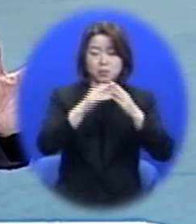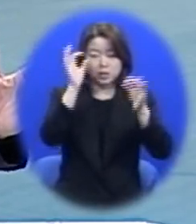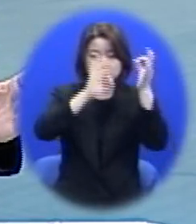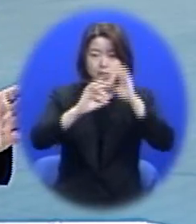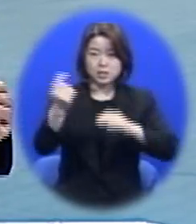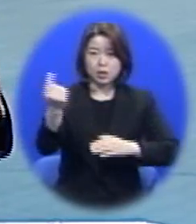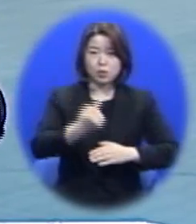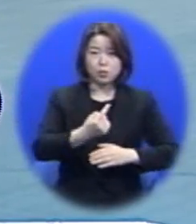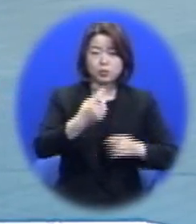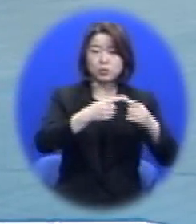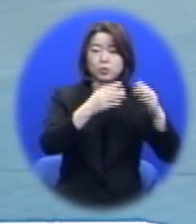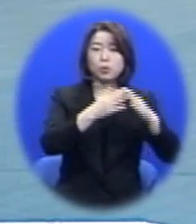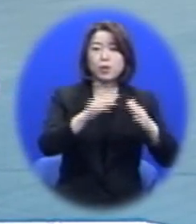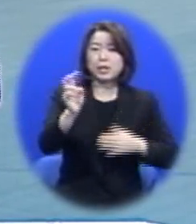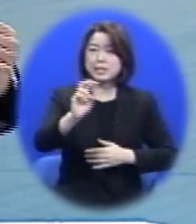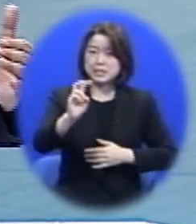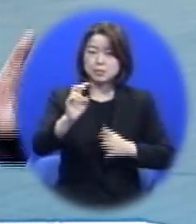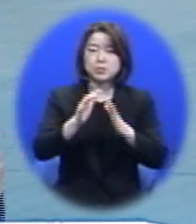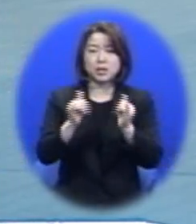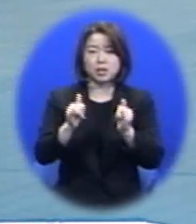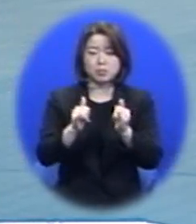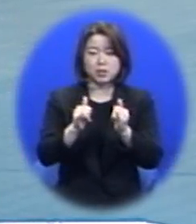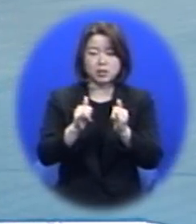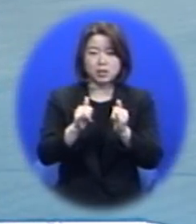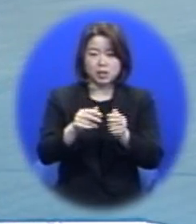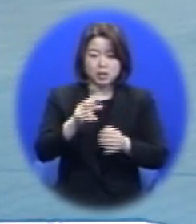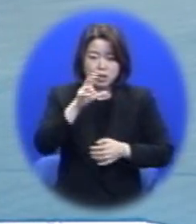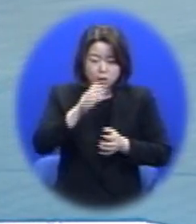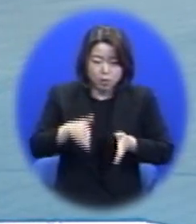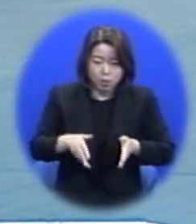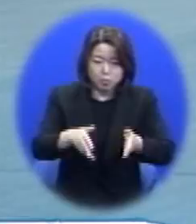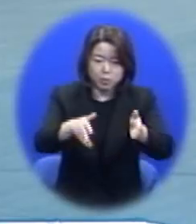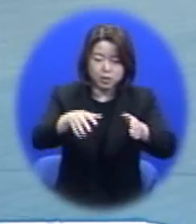명이 그 골목길 앞에 기다리고 있었습니다.